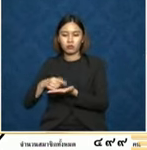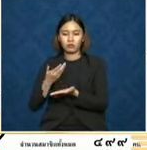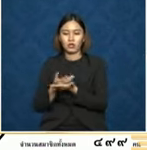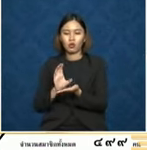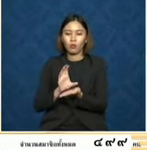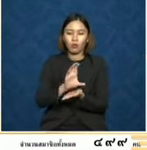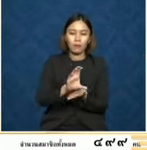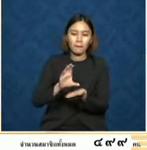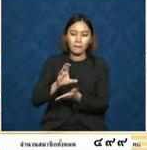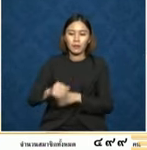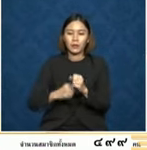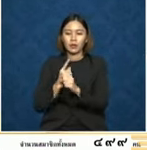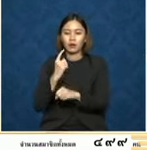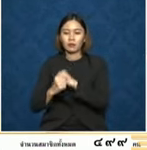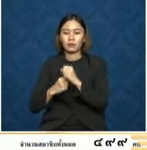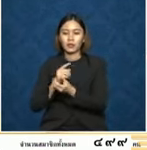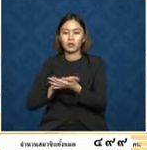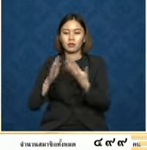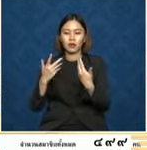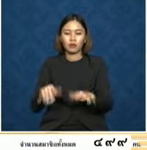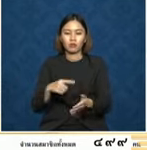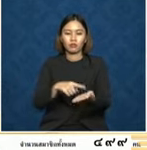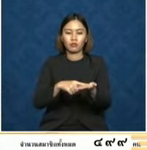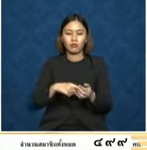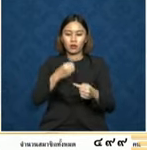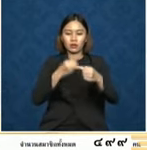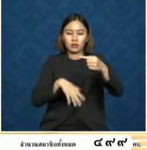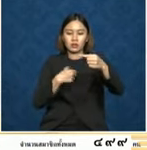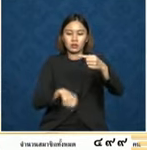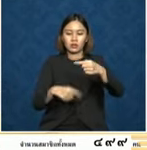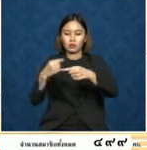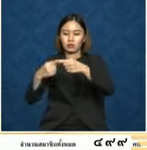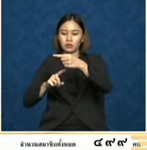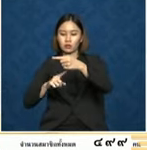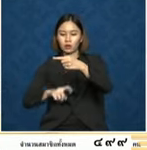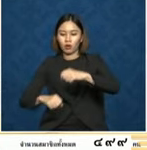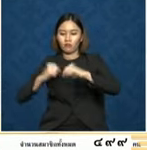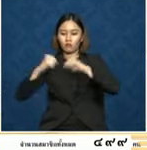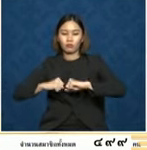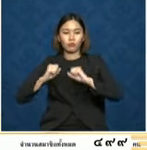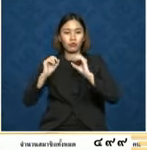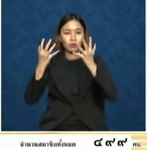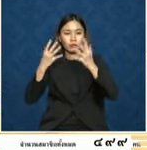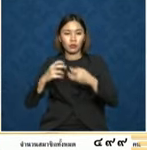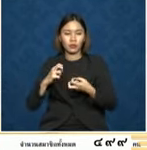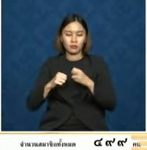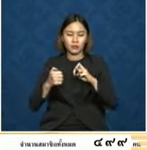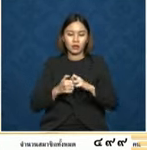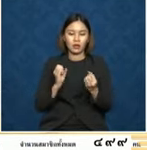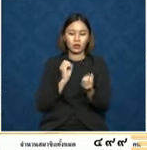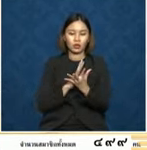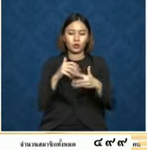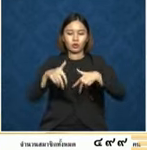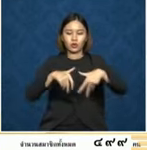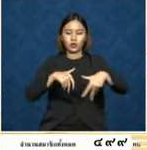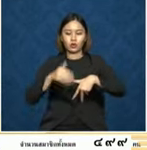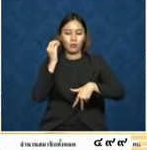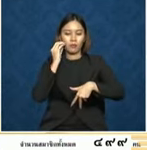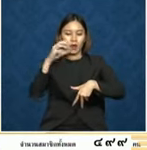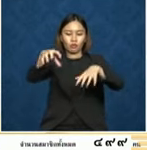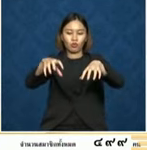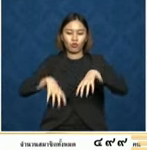ละปีเสร็จแล้วทำเรื่องมา10เรื่อง100เรื่องก็ไม่อนุมัติก็เป็นปัญหาพี่น้องของเราในหมู่บ้าน